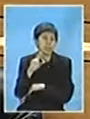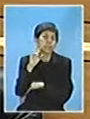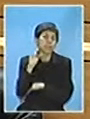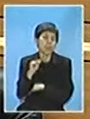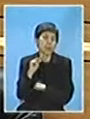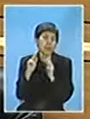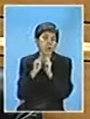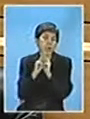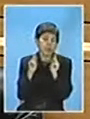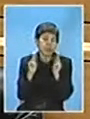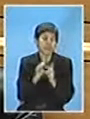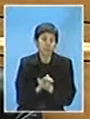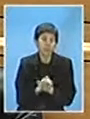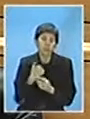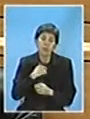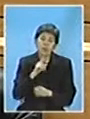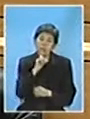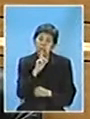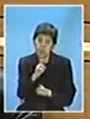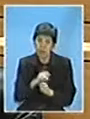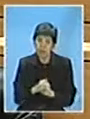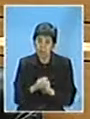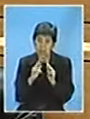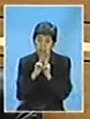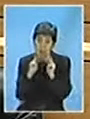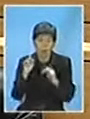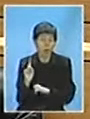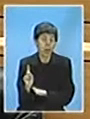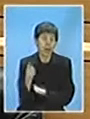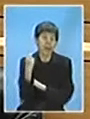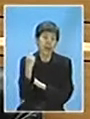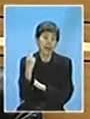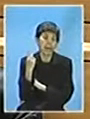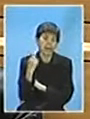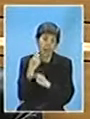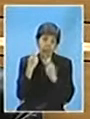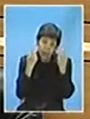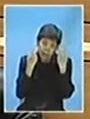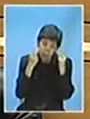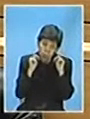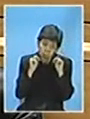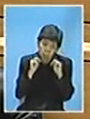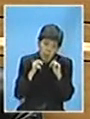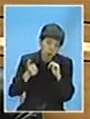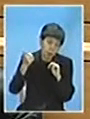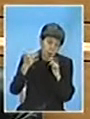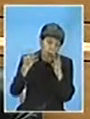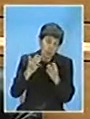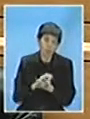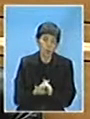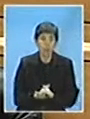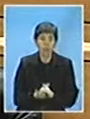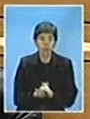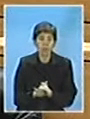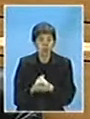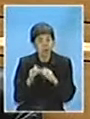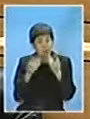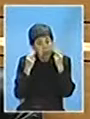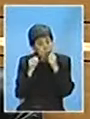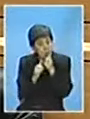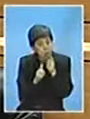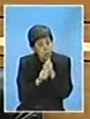การนั้นว่างลงคำถามต่อไปคือว่าแล้วกรรมการใหม่จะเป็นนายกโดยอัตโนมัติหรือเปล่าหรือเป็นอุปนายกโดยอัต